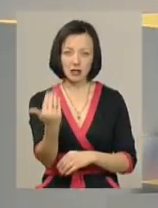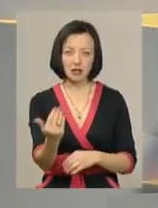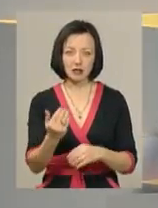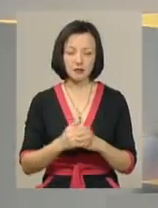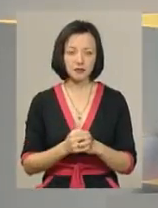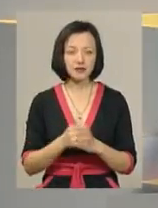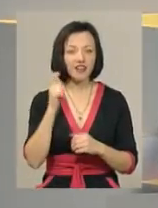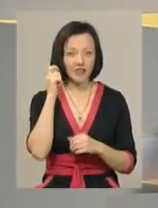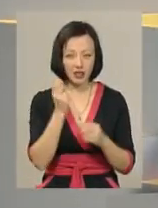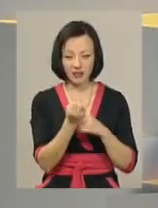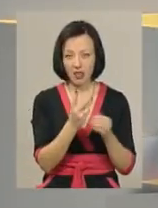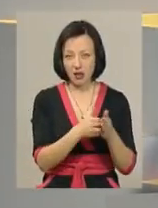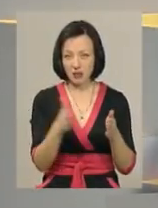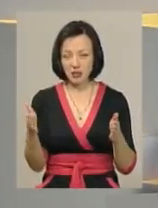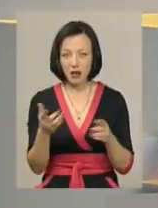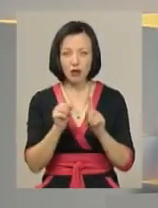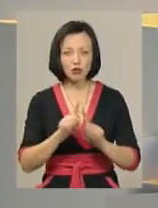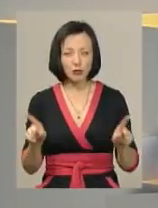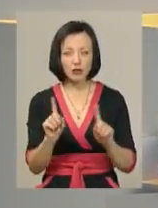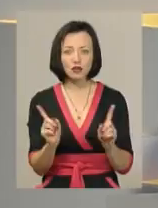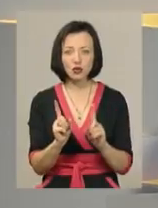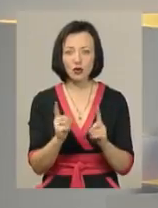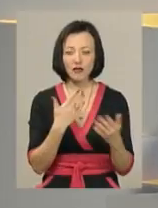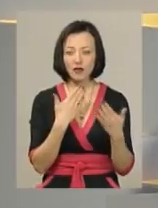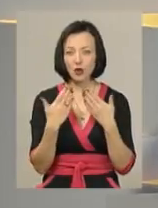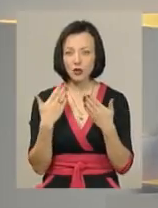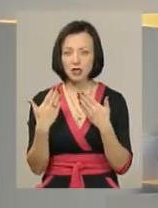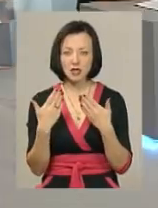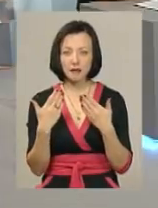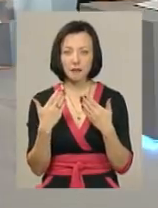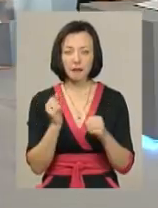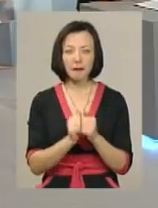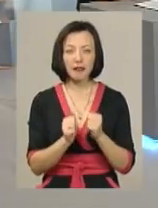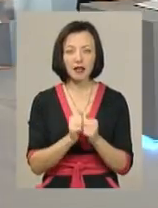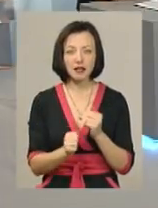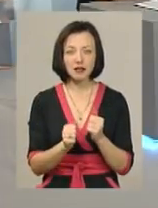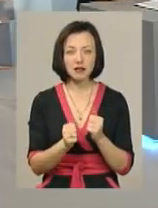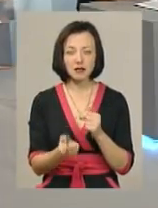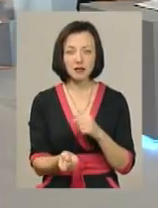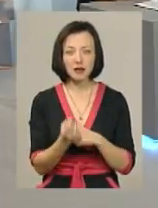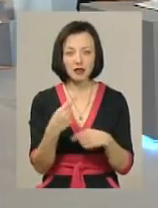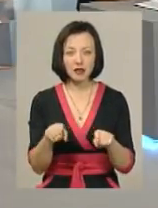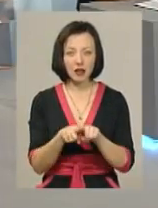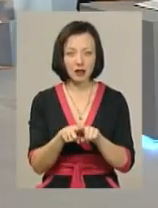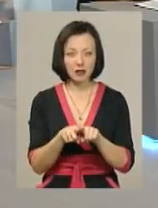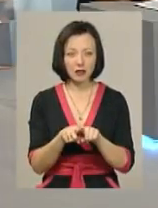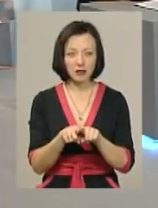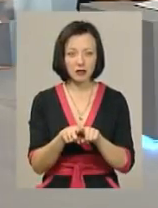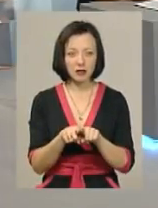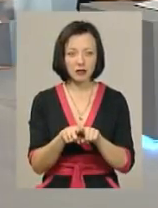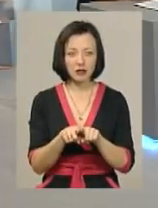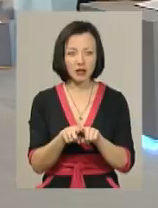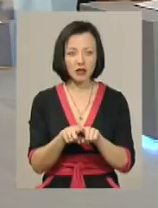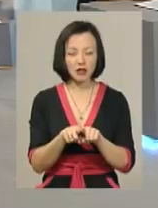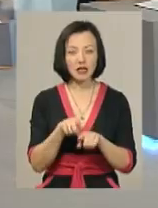але цей вік Він особливий тим що тут оці взаємовигідні відносини найчастіше от випливають так суттєво